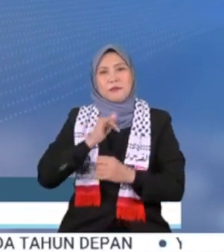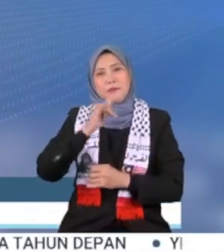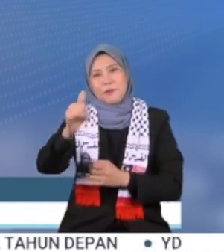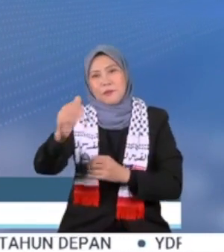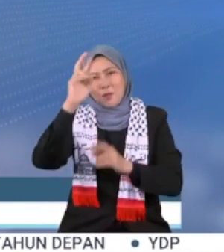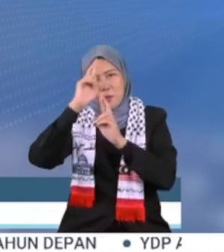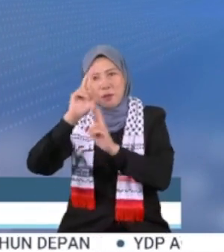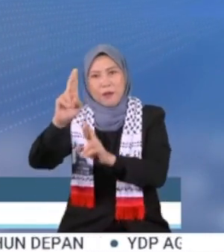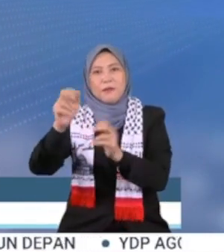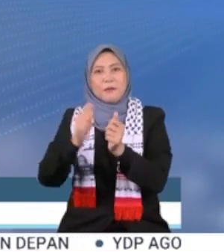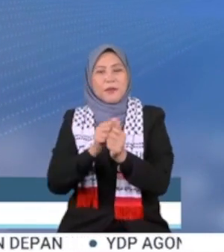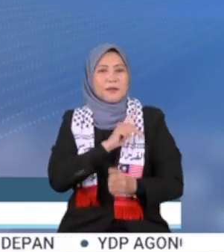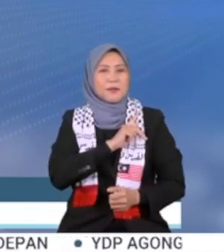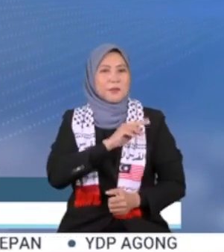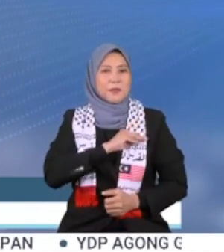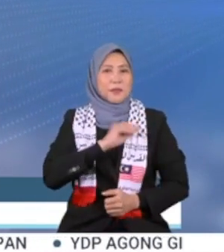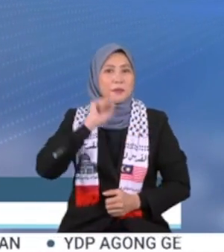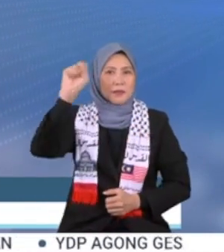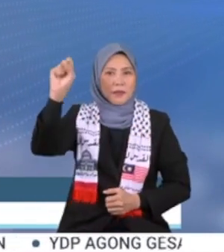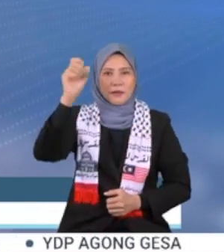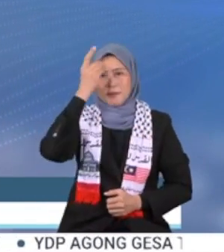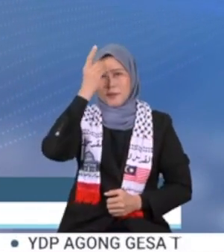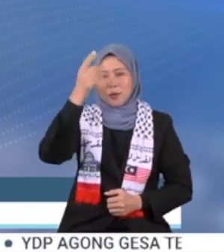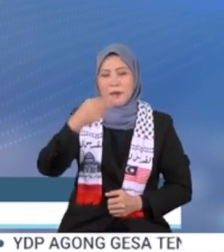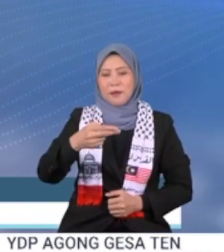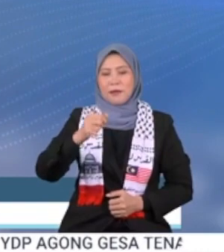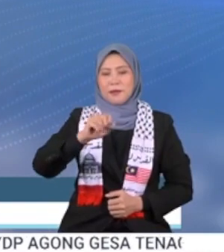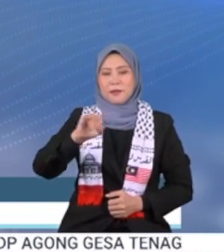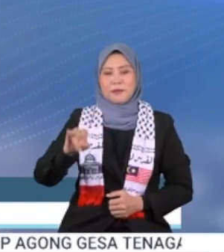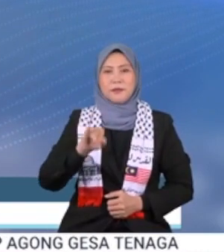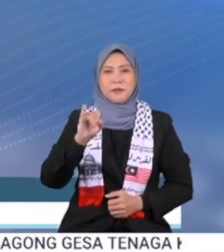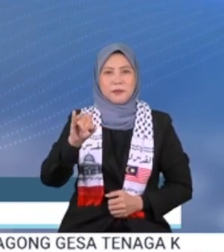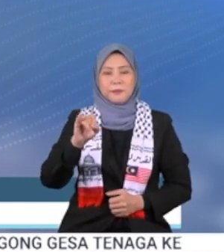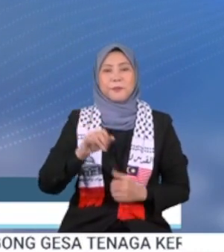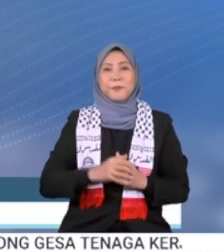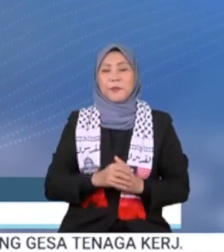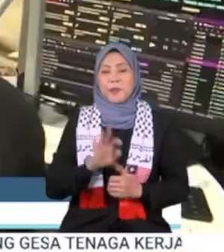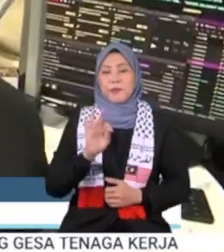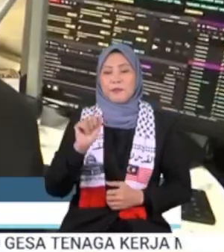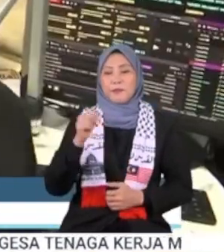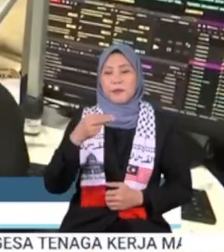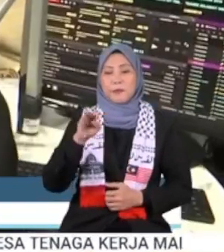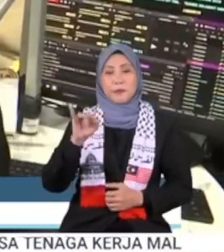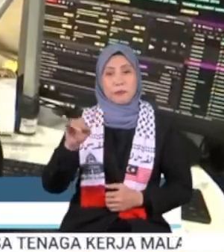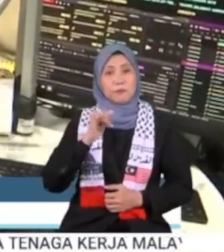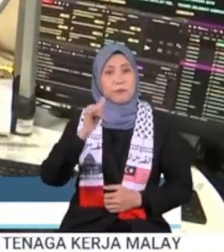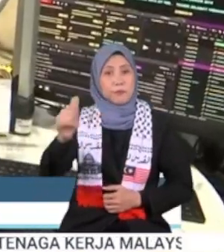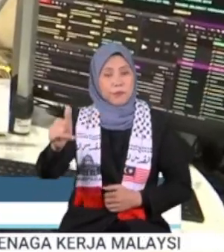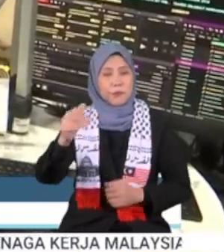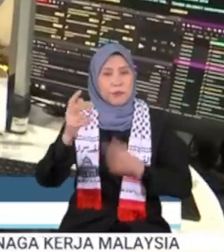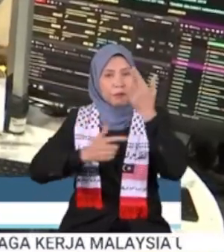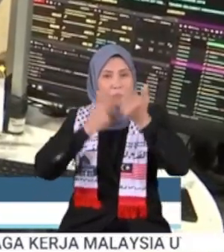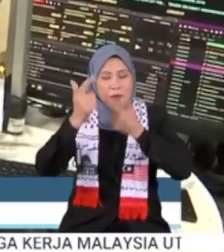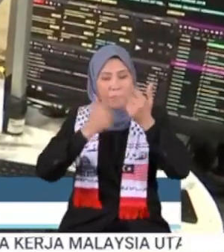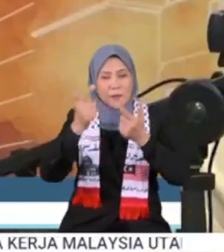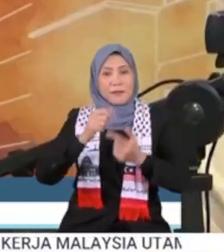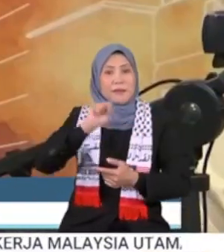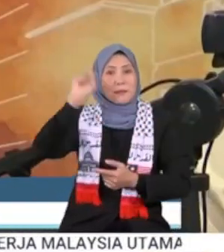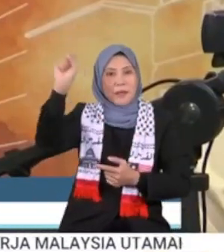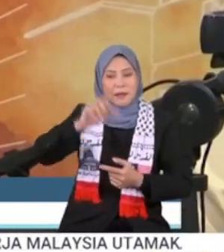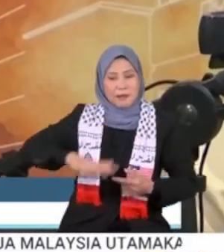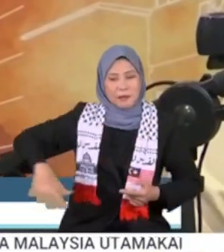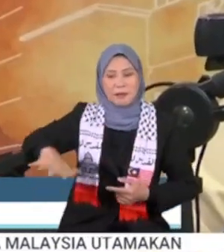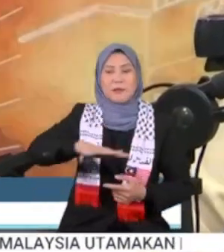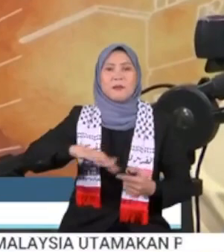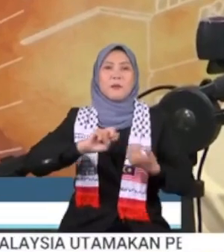hormatnya kepada ketua menteri Sabah Datuk Seri Haji J Nor Fahmi menjelaskan sepanjang lawatannya ke beberapa daerah di Sabah